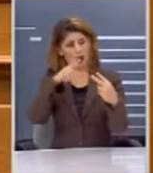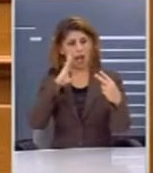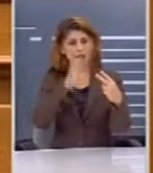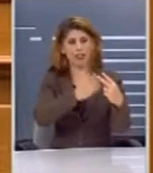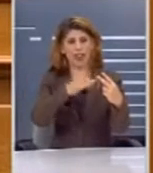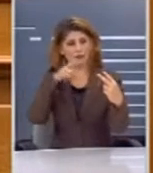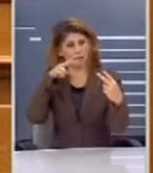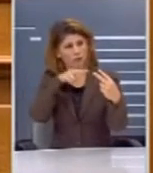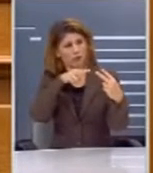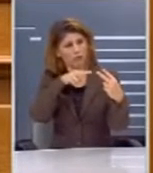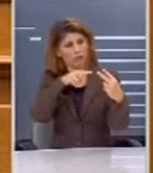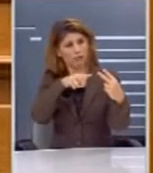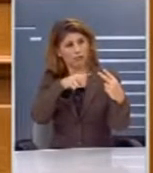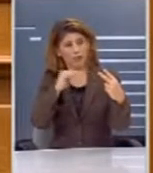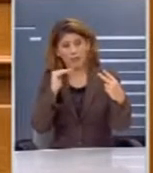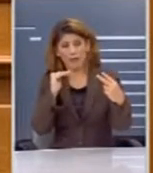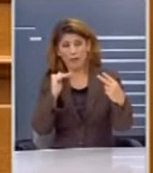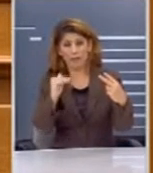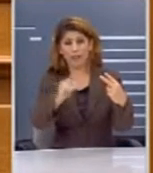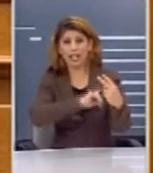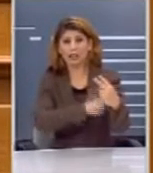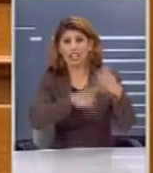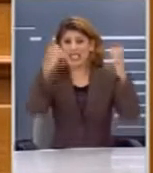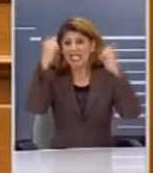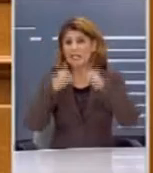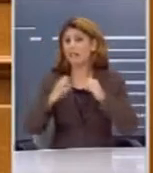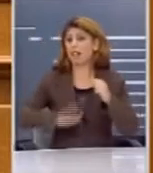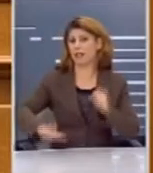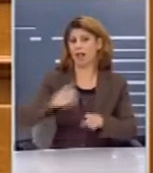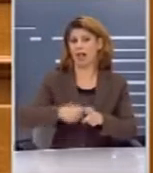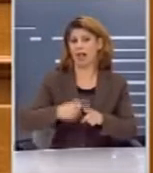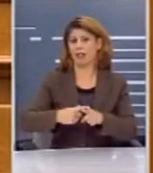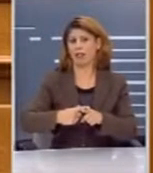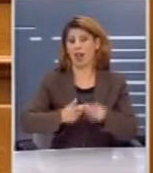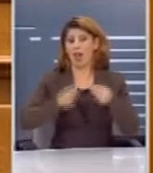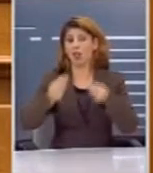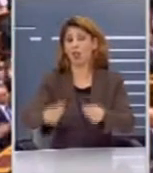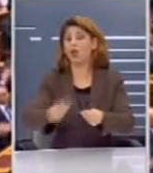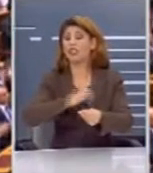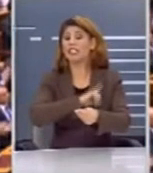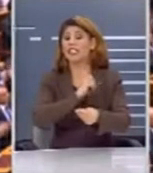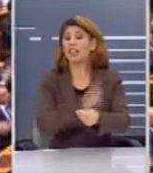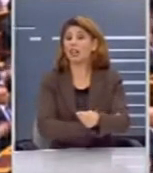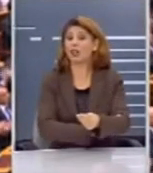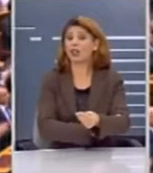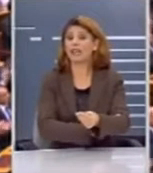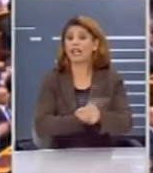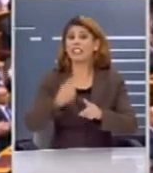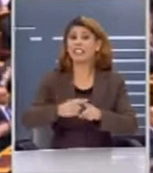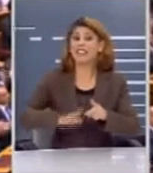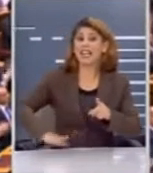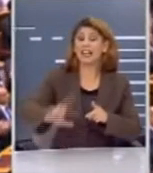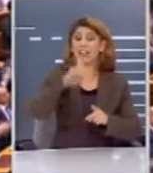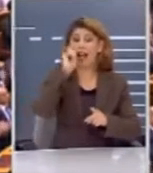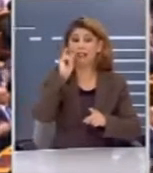σας λέω, η παραμονή σας στην εξουσία ζημιώνει τη χώρα. Δώστε τη δυνατότητα στις Ελληνίδες και